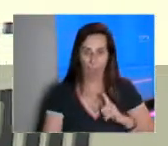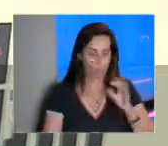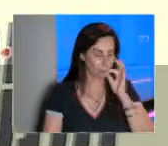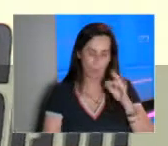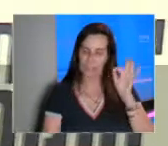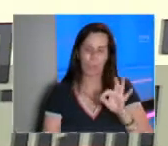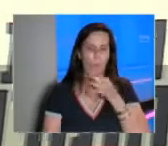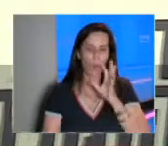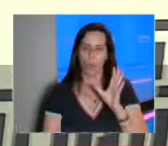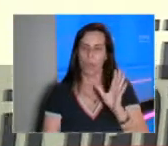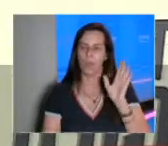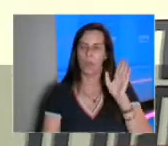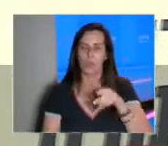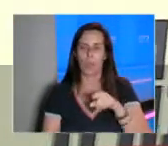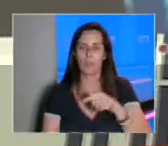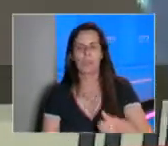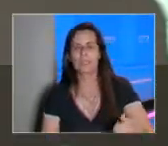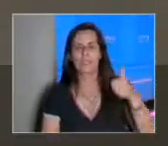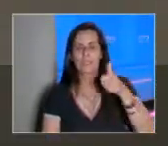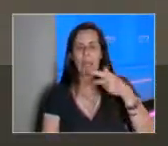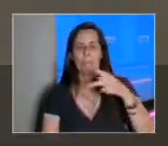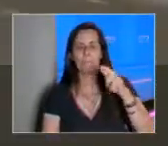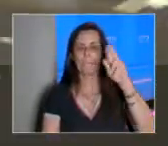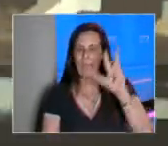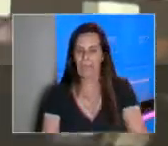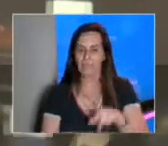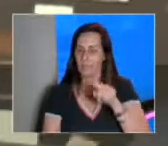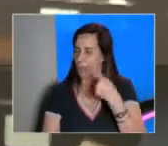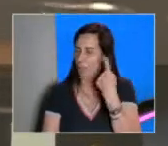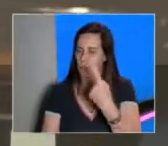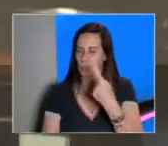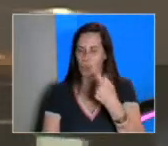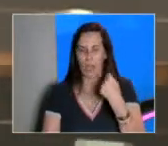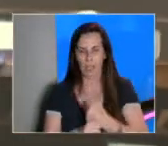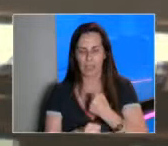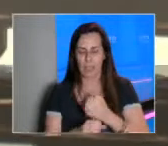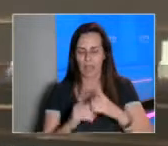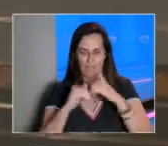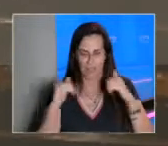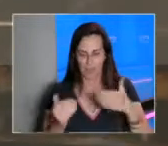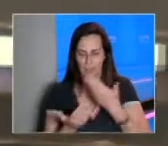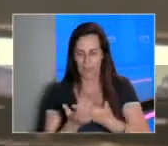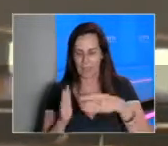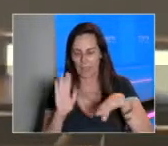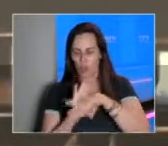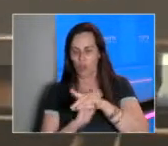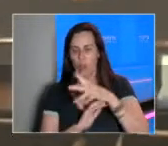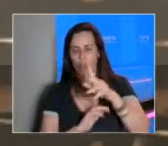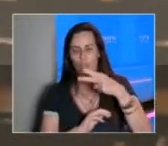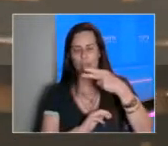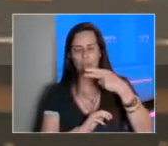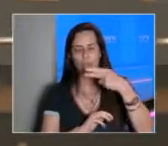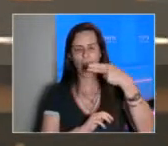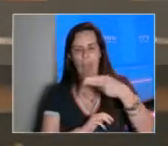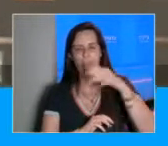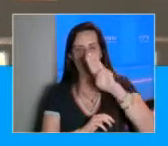יפגע בנוער. יצטרף אליו גם השר רפי פרץ, שגם הוא עשה איזושהי הבדלה בין הצעת החוק של שרן השכל, שדיברה על